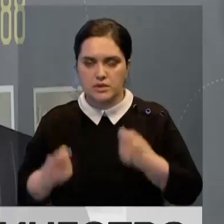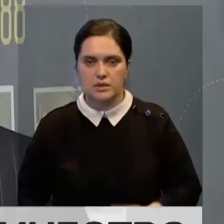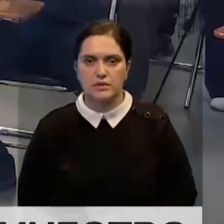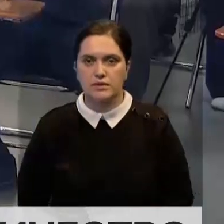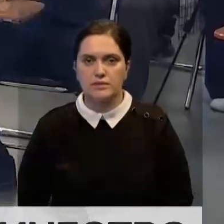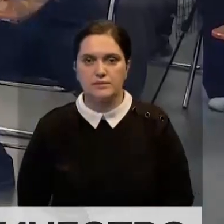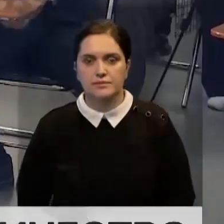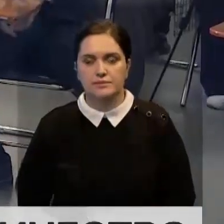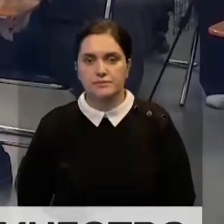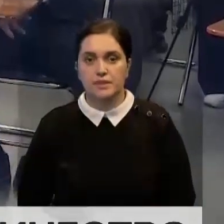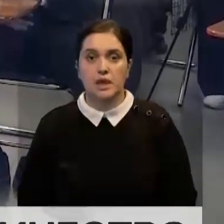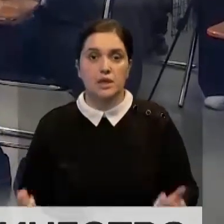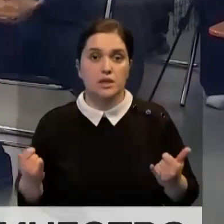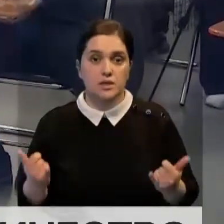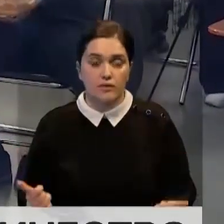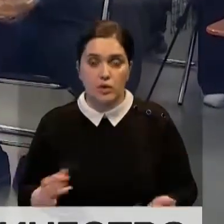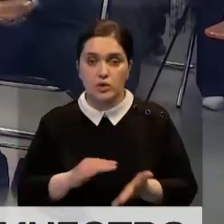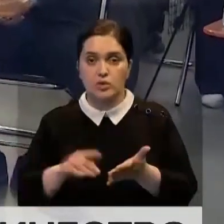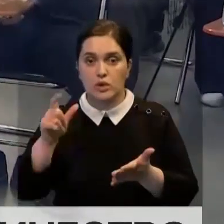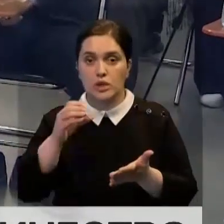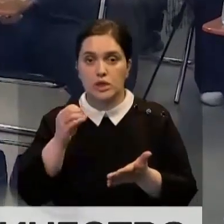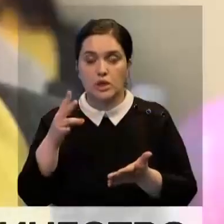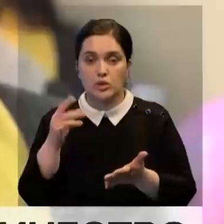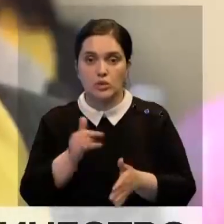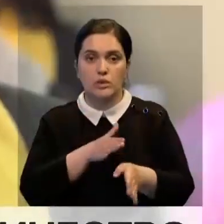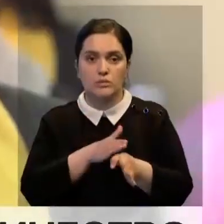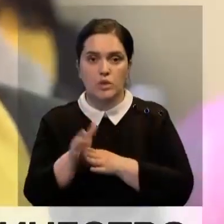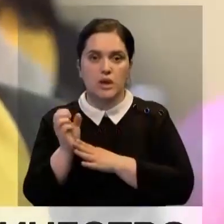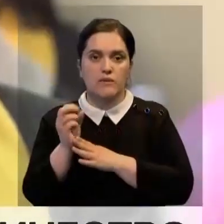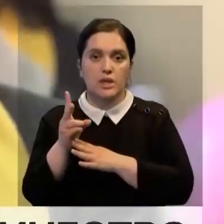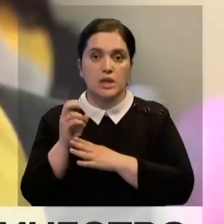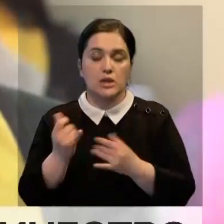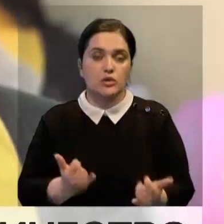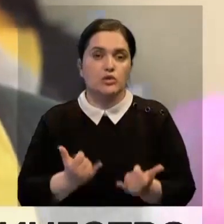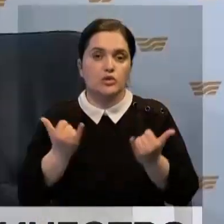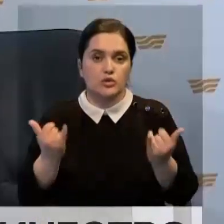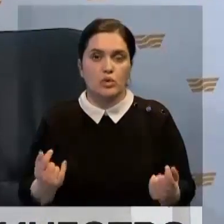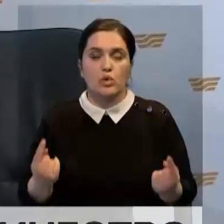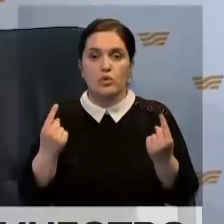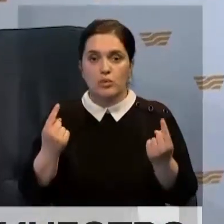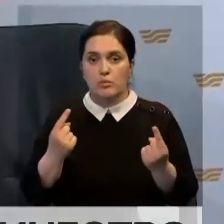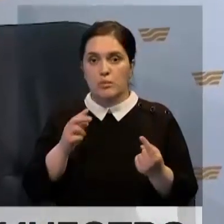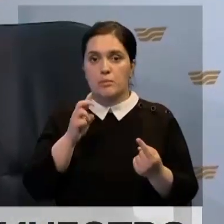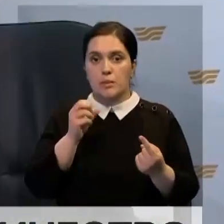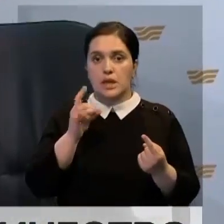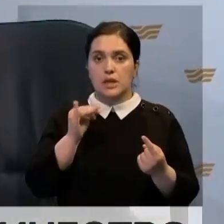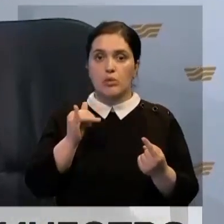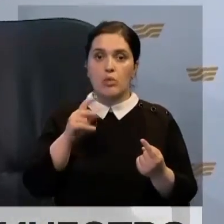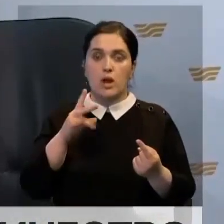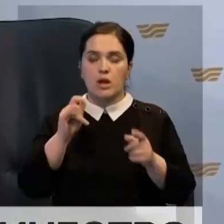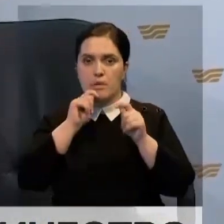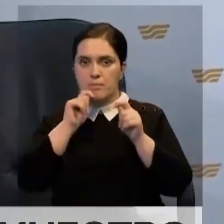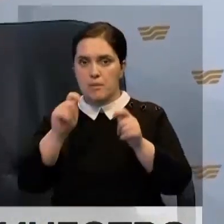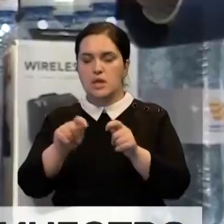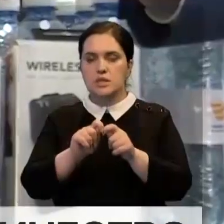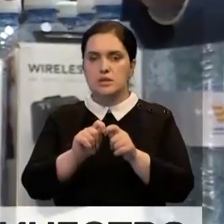коллег. Сегодня факультету журналистики ЕНУ исполнилось 12 лет. В честь юбилейной даты Берик Уали преподнес вузу подарок от